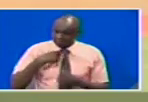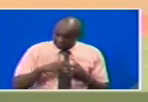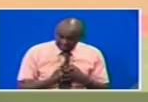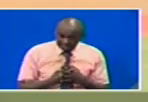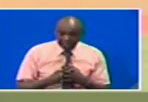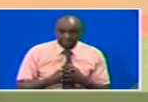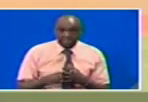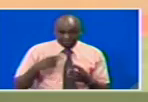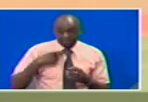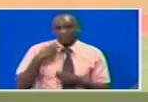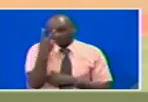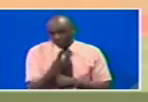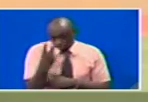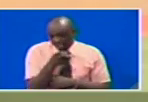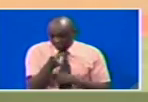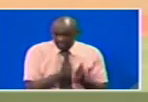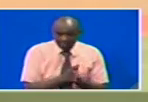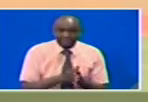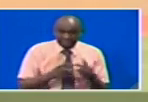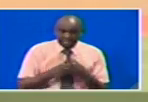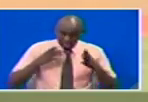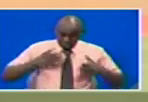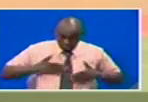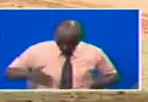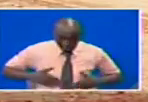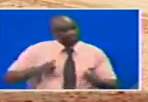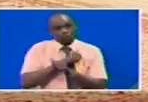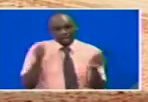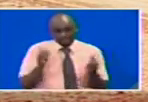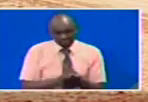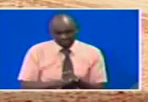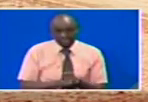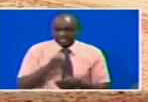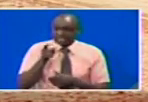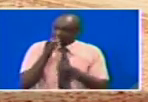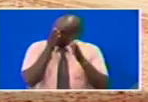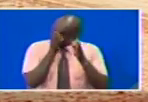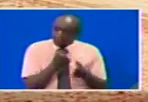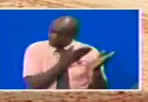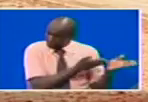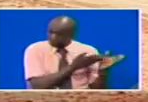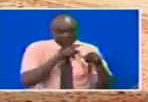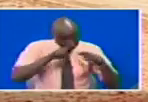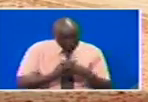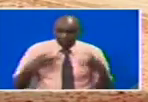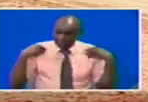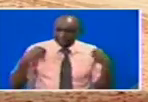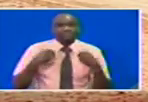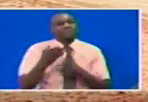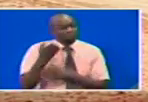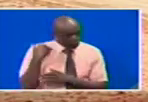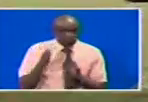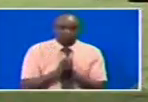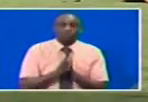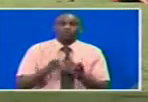on February. And my body is responding well. Manang'oi alianza mazoezi yake mapema ili kujiweka tayari kwa msimu